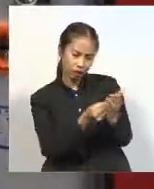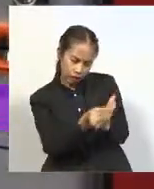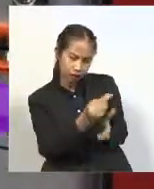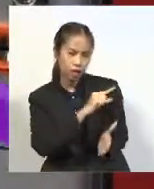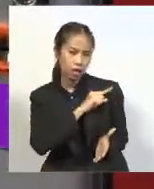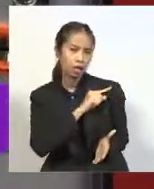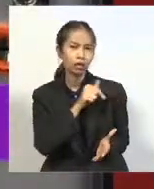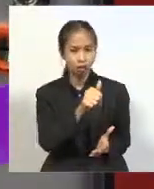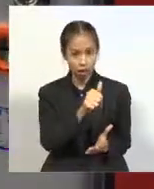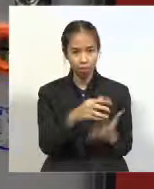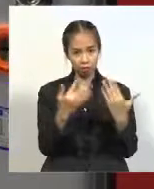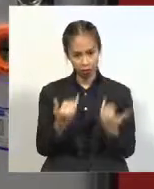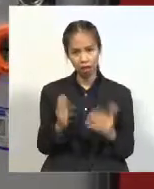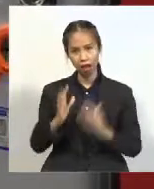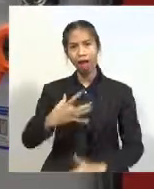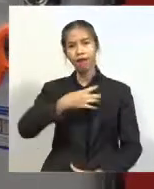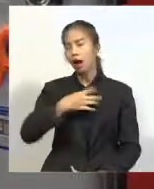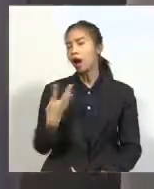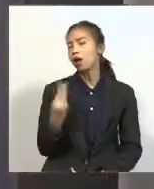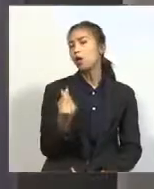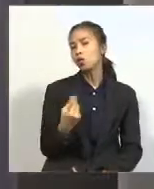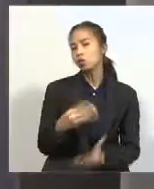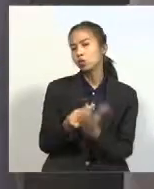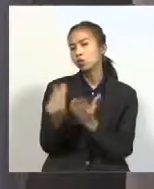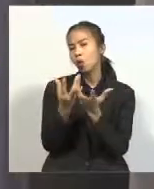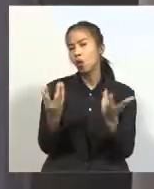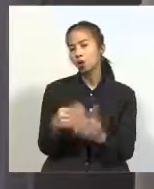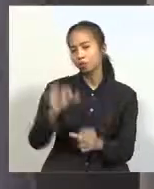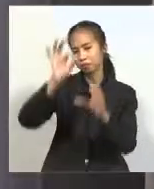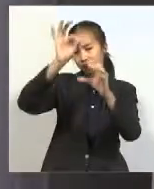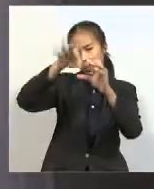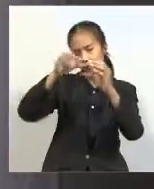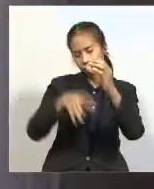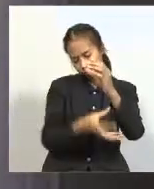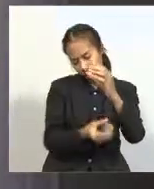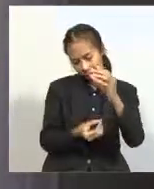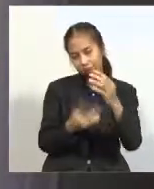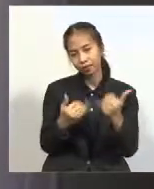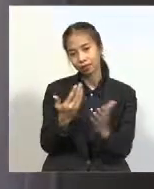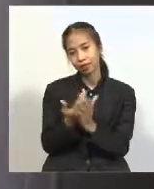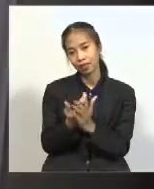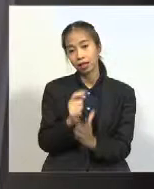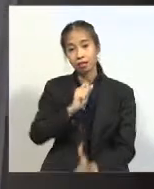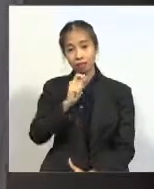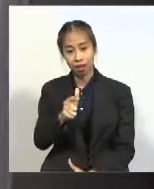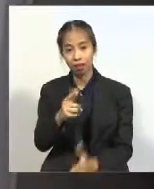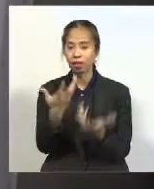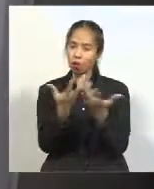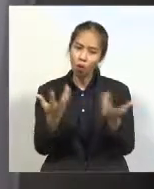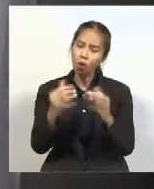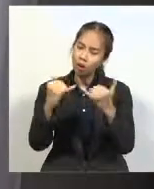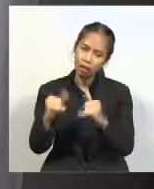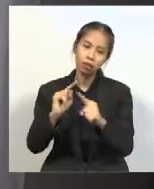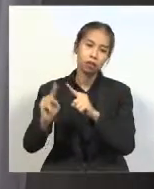าที่หลายๆคนต้องการความรวดเร็วในการซื้อขายและการจ่ายเงินออนไลน์รวมถึงอุปกรณ์สวนสนุกและเครื่อง